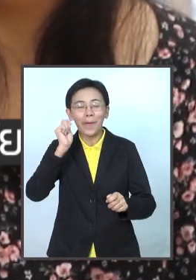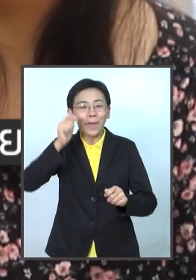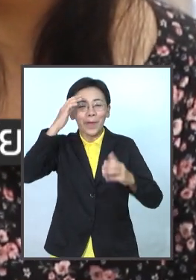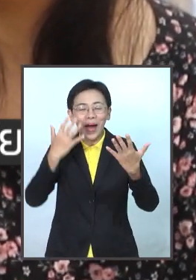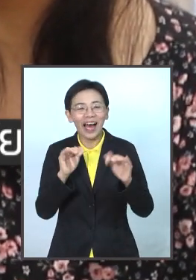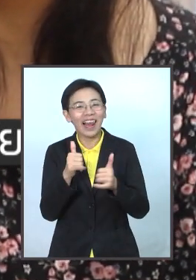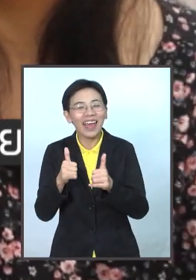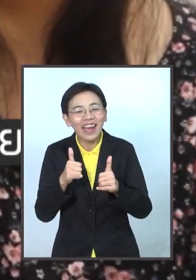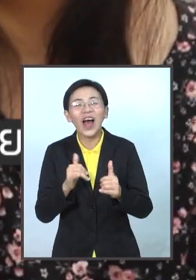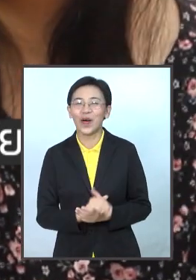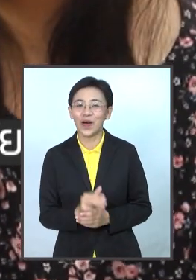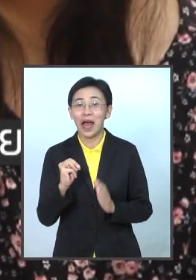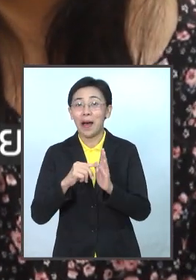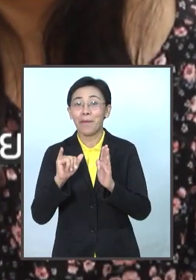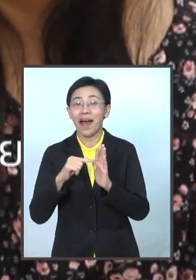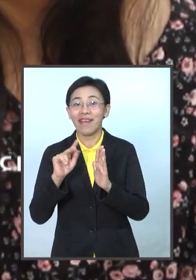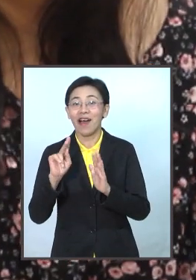าก